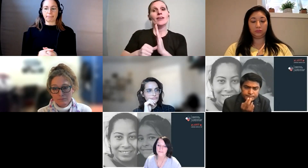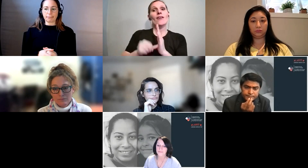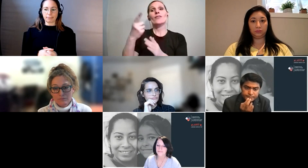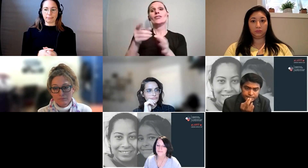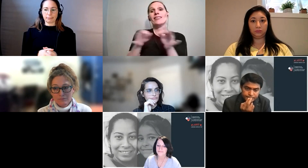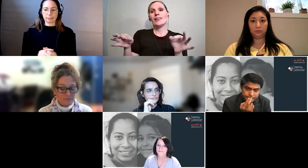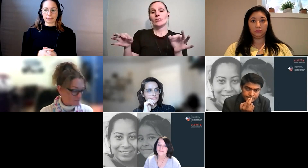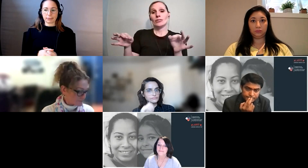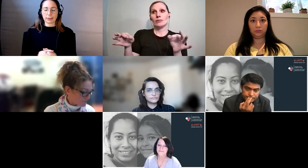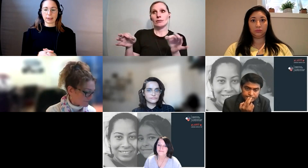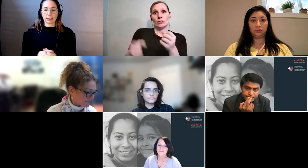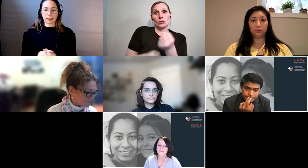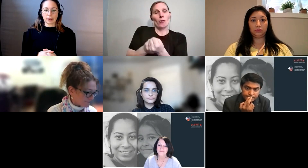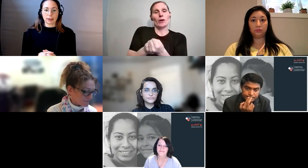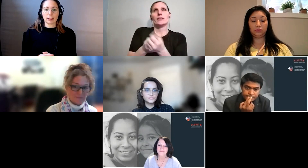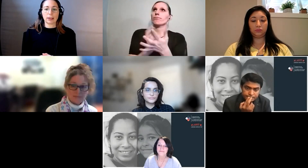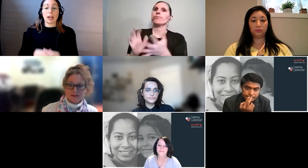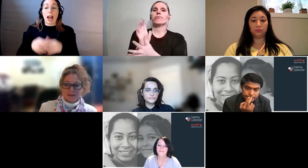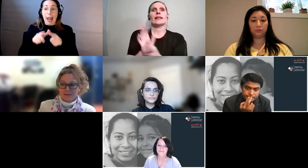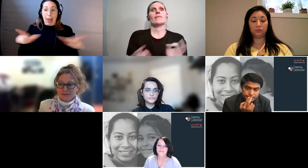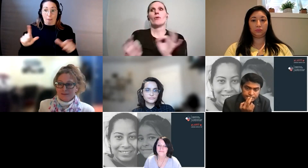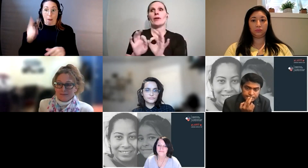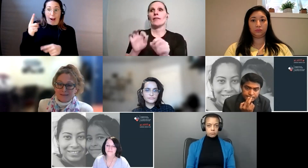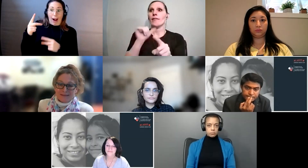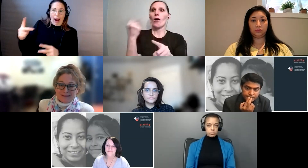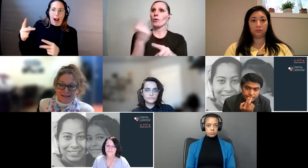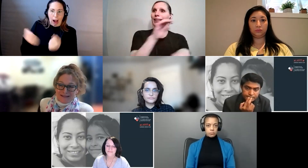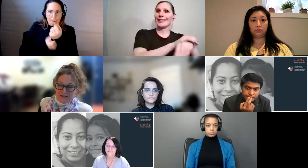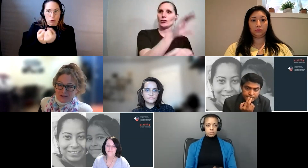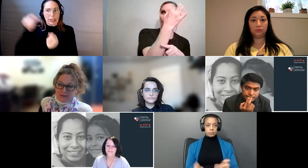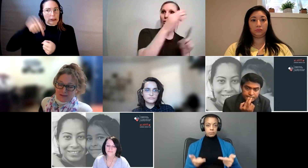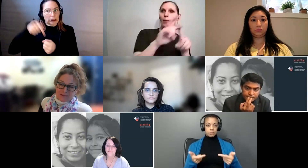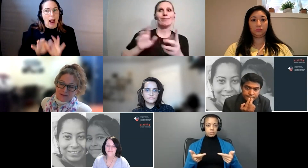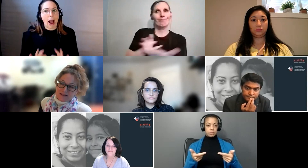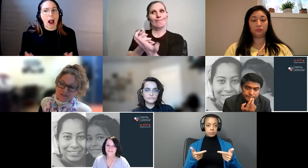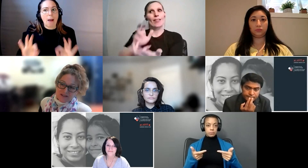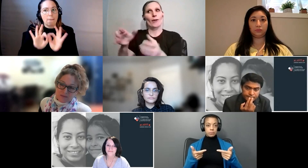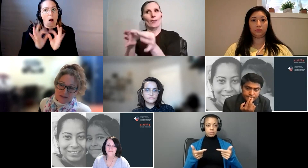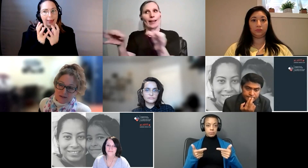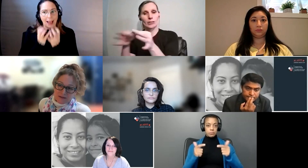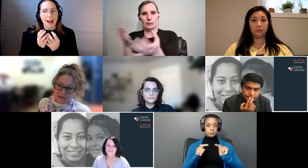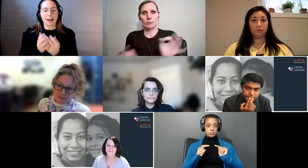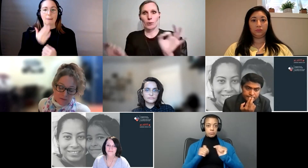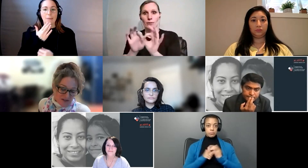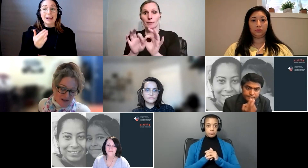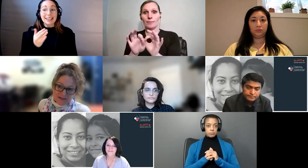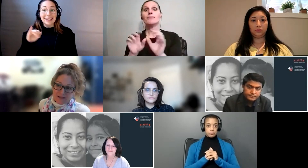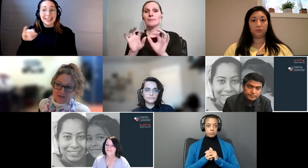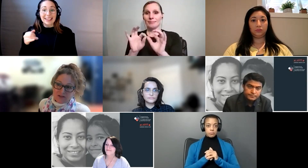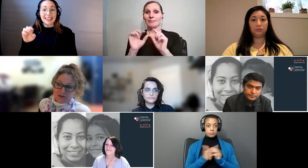à l'appui dans leur première langue, c'est un appui qui est critique. Merci, Ginny.